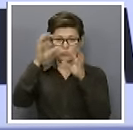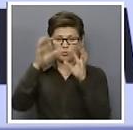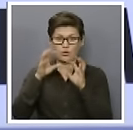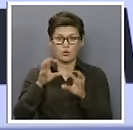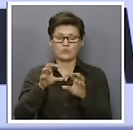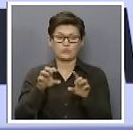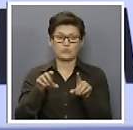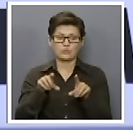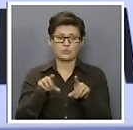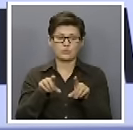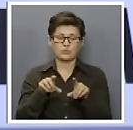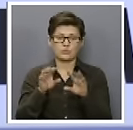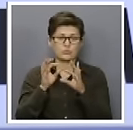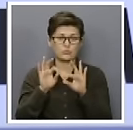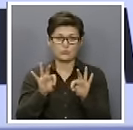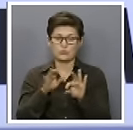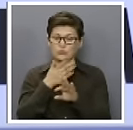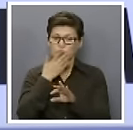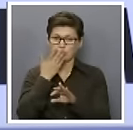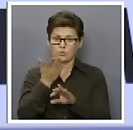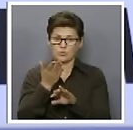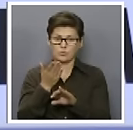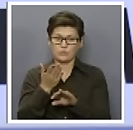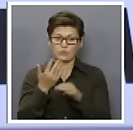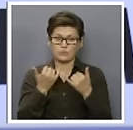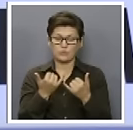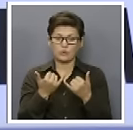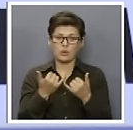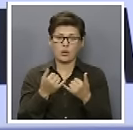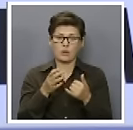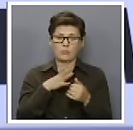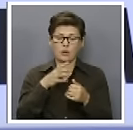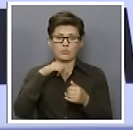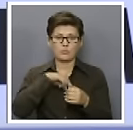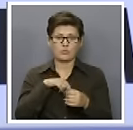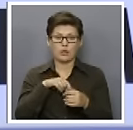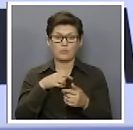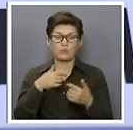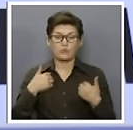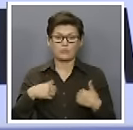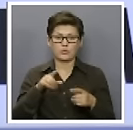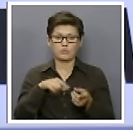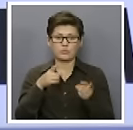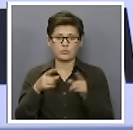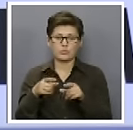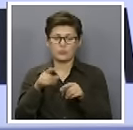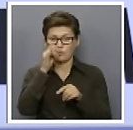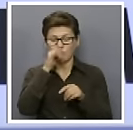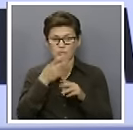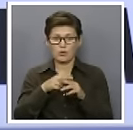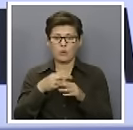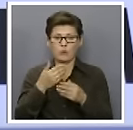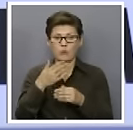тұрғыда рұқсат берілмейді, рұқсат жоқ, трансплантация жасалынбайды. Ол жердің азаматтары Үндістанға барып жатыр, одан кейін